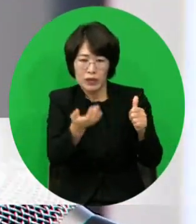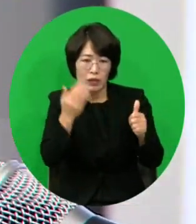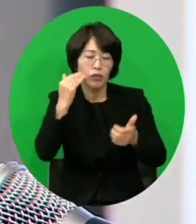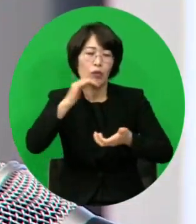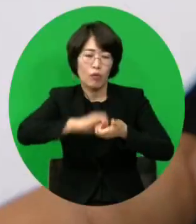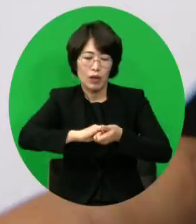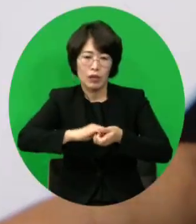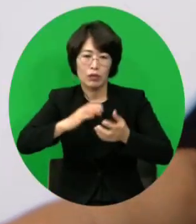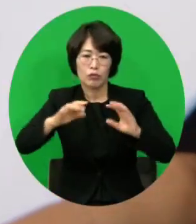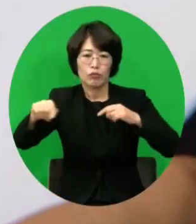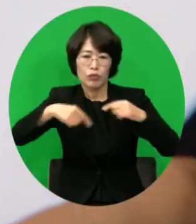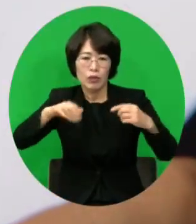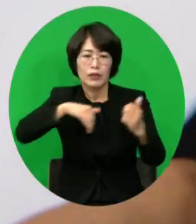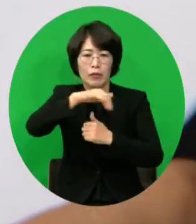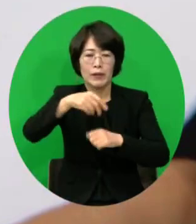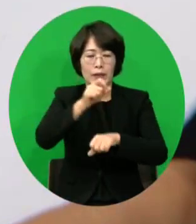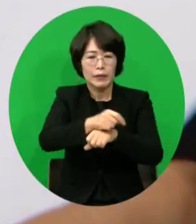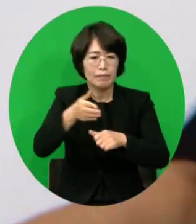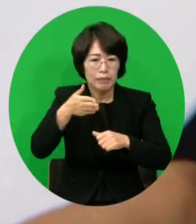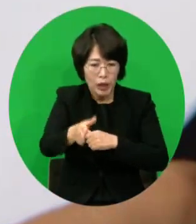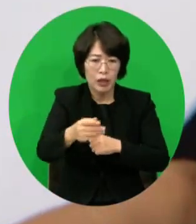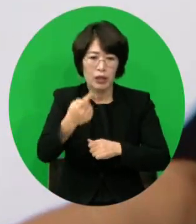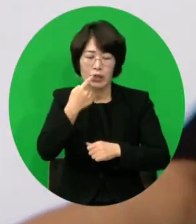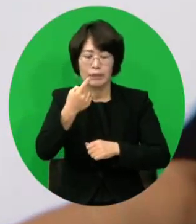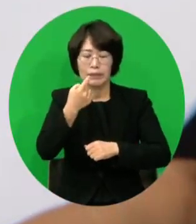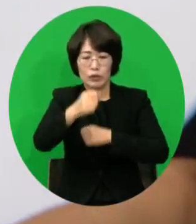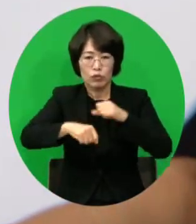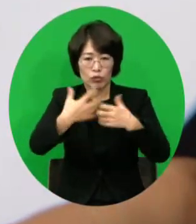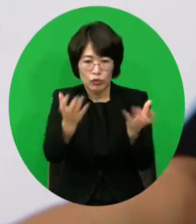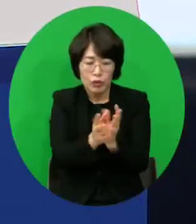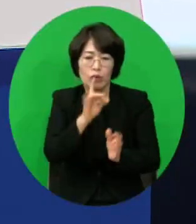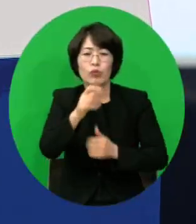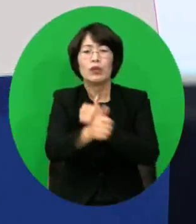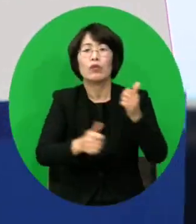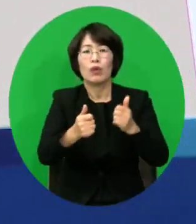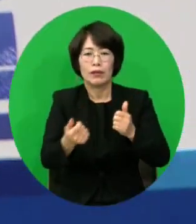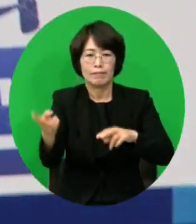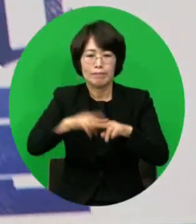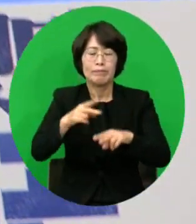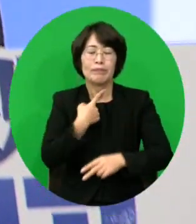청와대 국정상황실 행정관, 전 민주당 중앙위원 등을 역임했습니다.